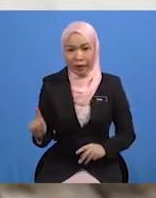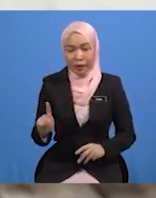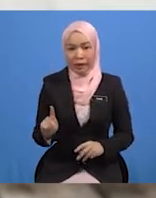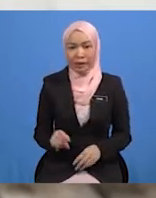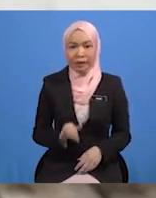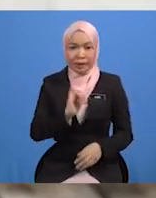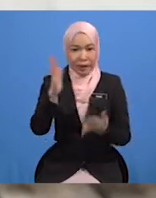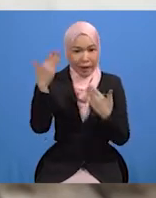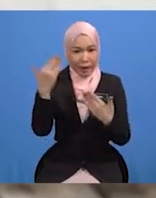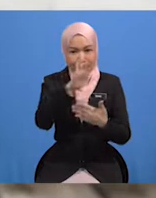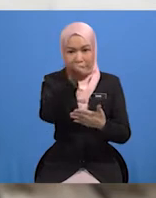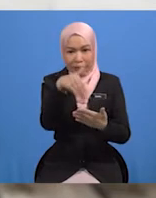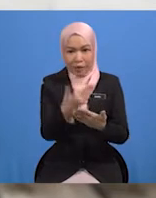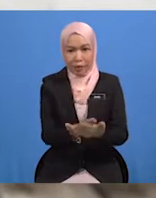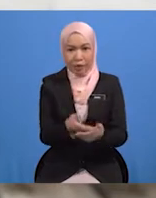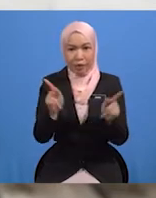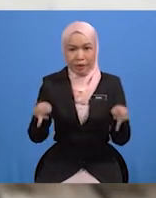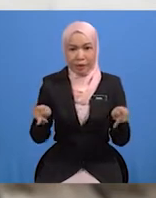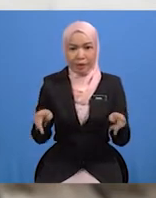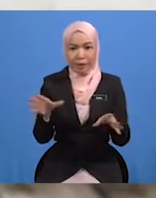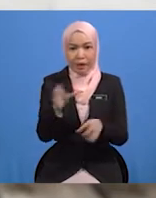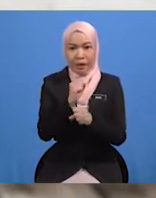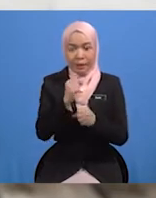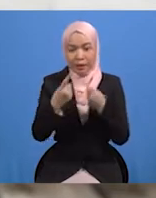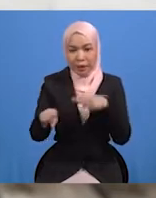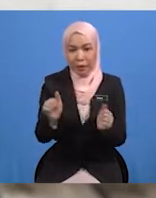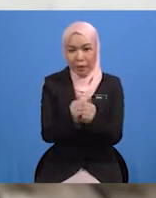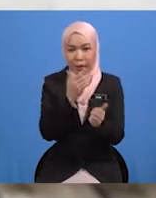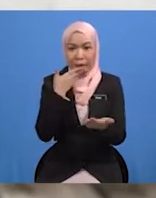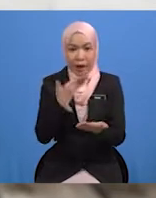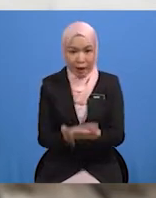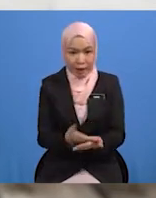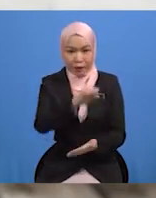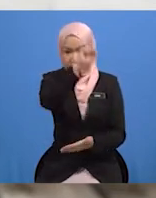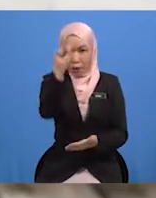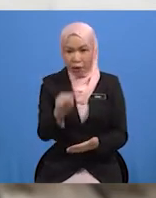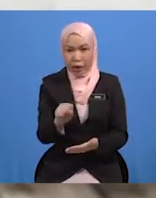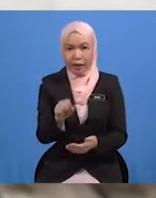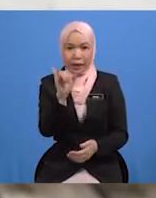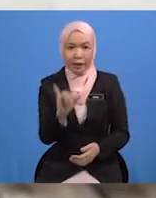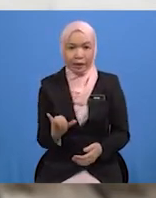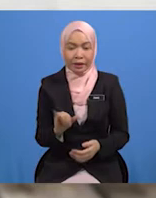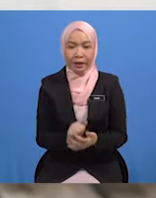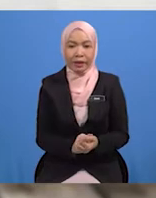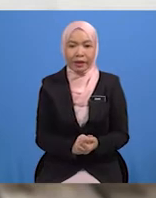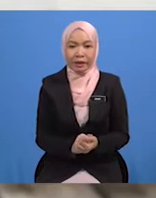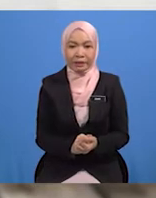Semoga para pelajar dapat menjawab dengan baik soalan yang berkaitan